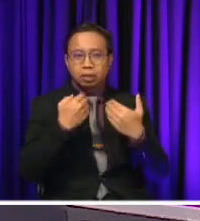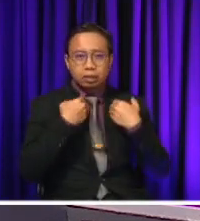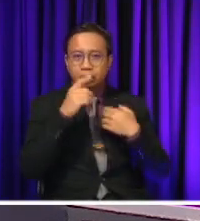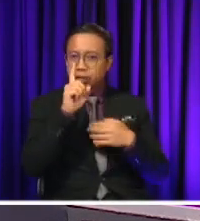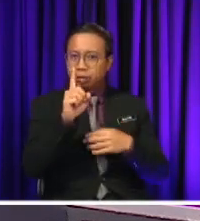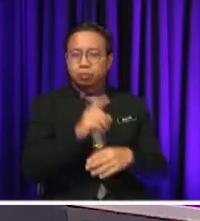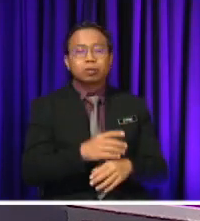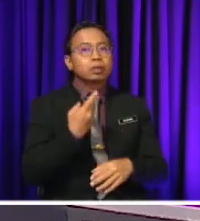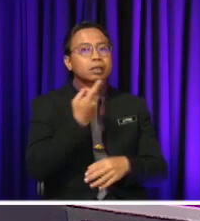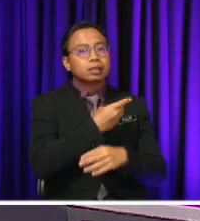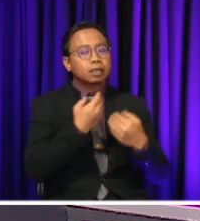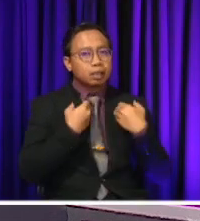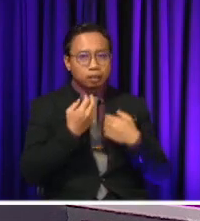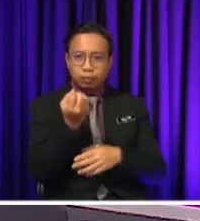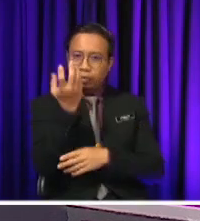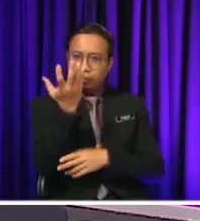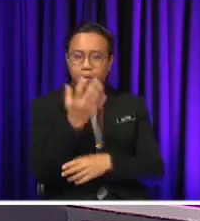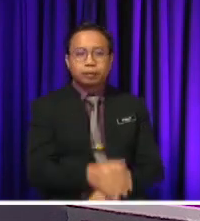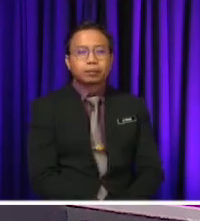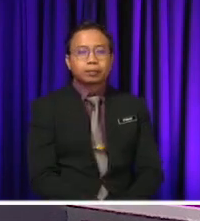kita ada berapa